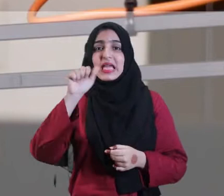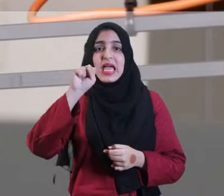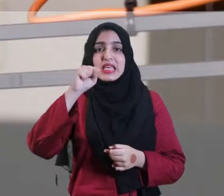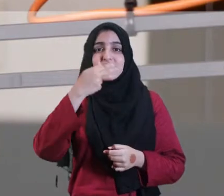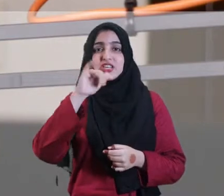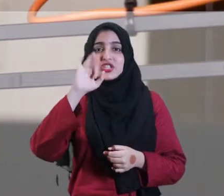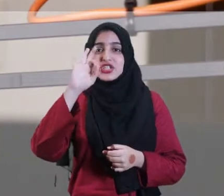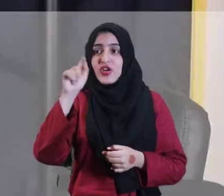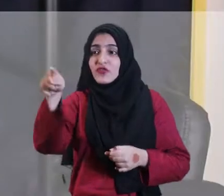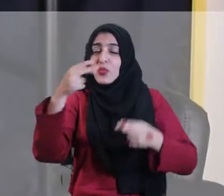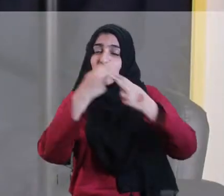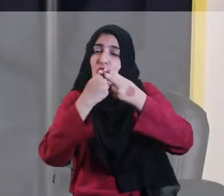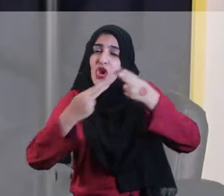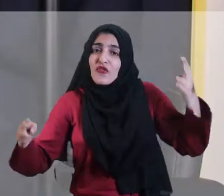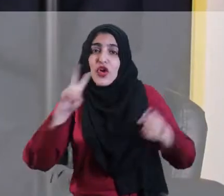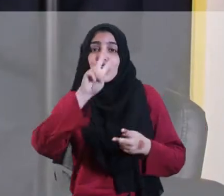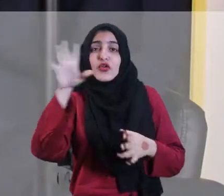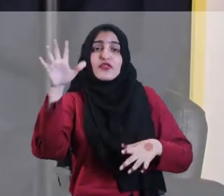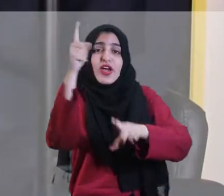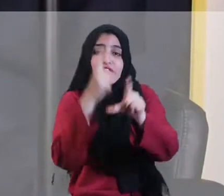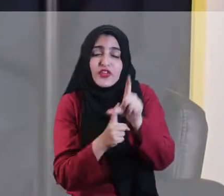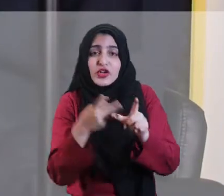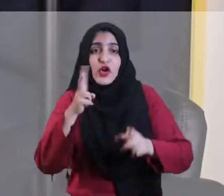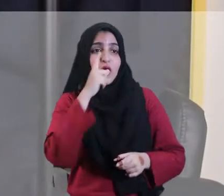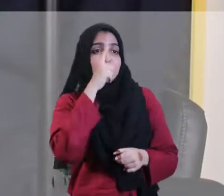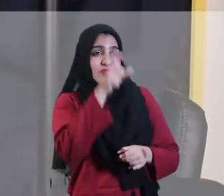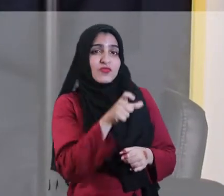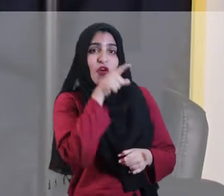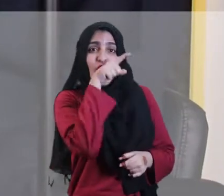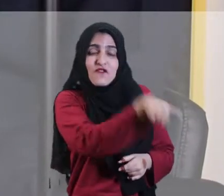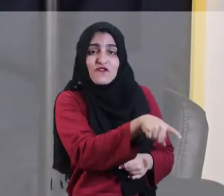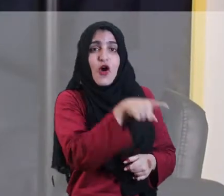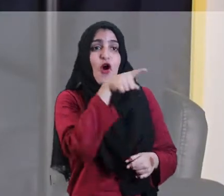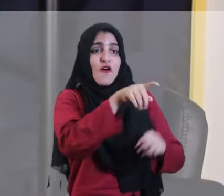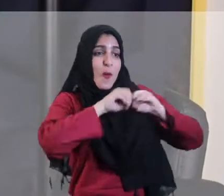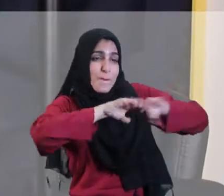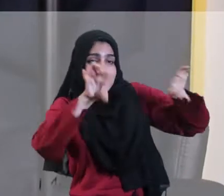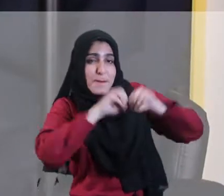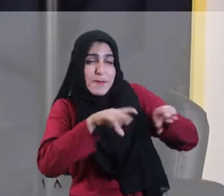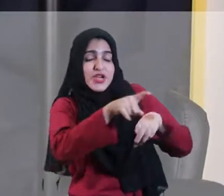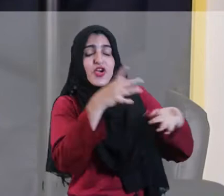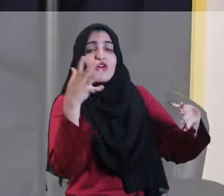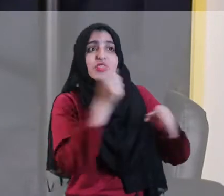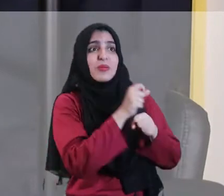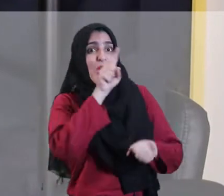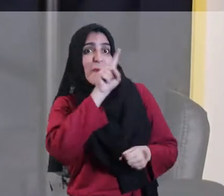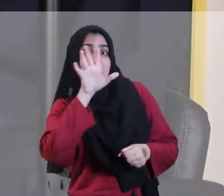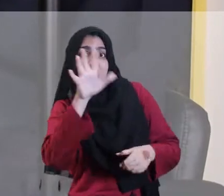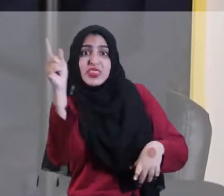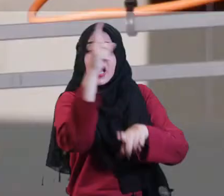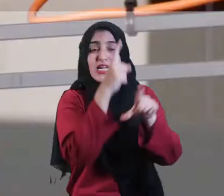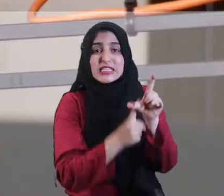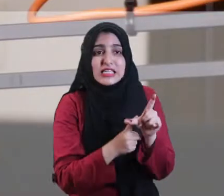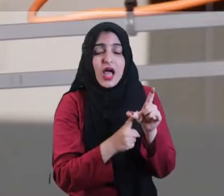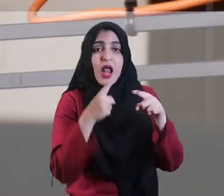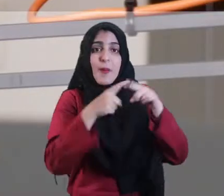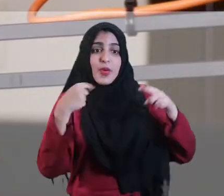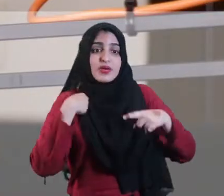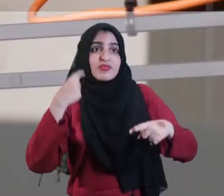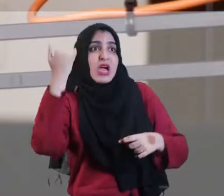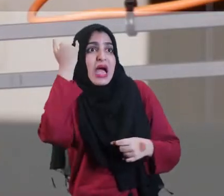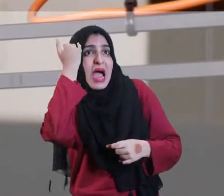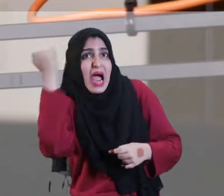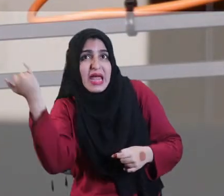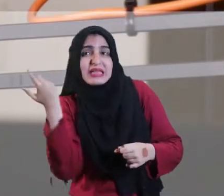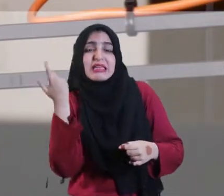लोंग ईयर्स आफ योर कंट्रीब्यूशन टो थे मीडिया इंडस्ट्री हस बीन लाइफ इन द